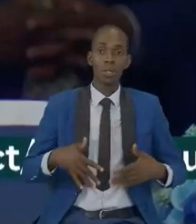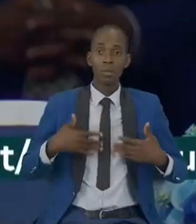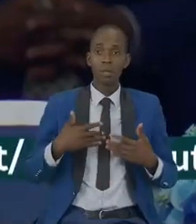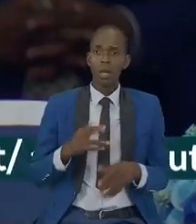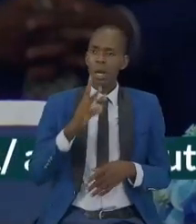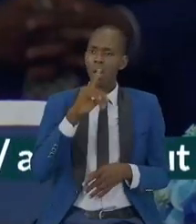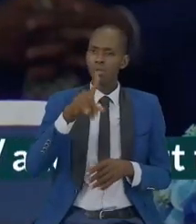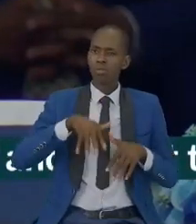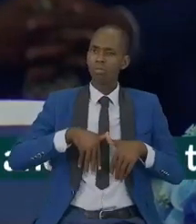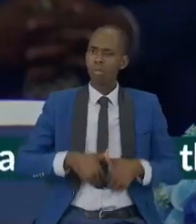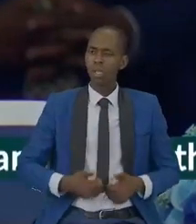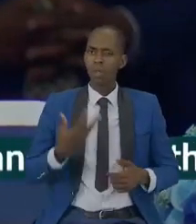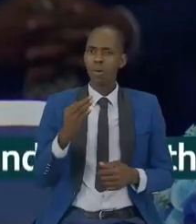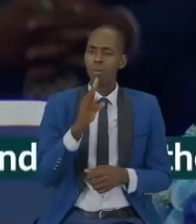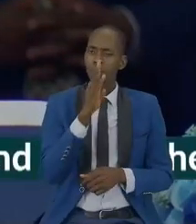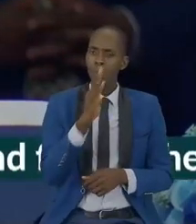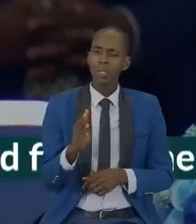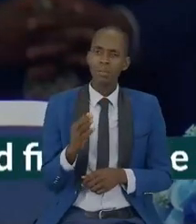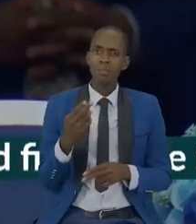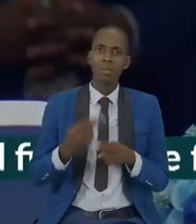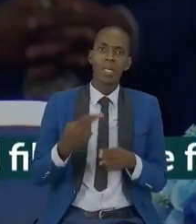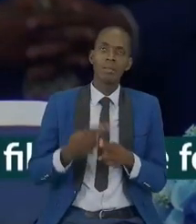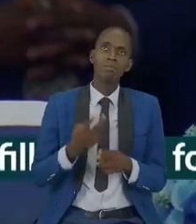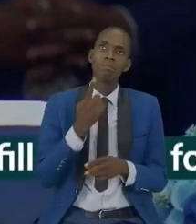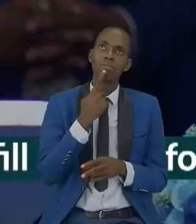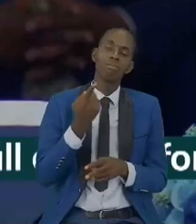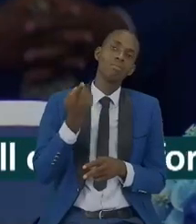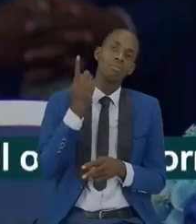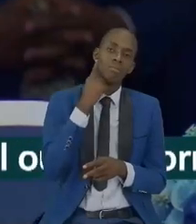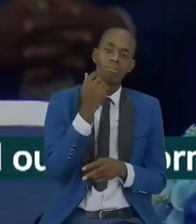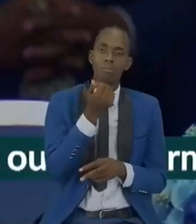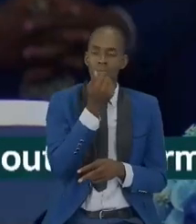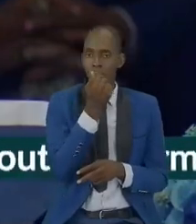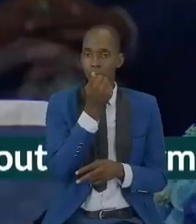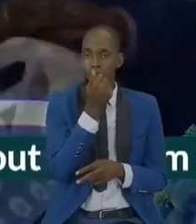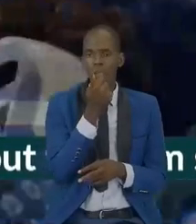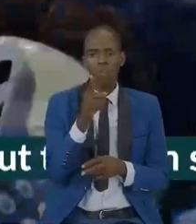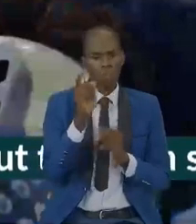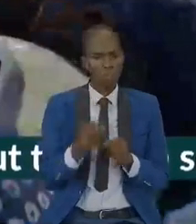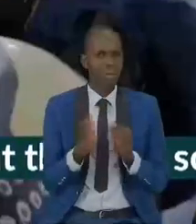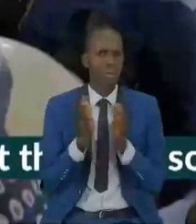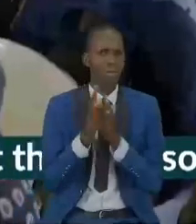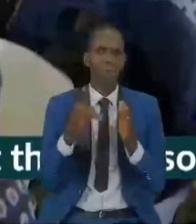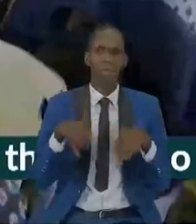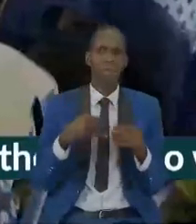encouragez les gens à se lever, examinez-les, restez auprès des gens à